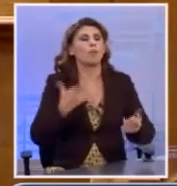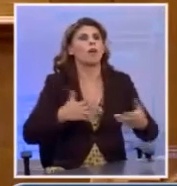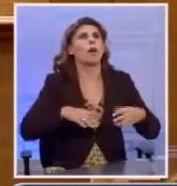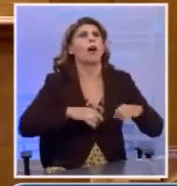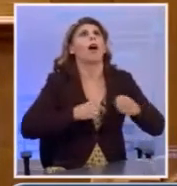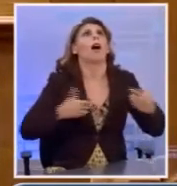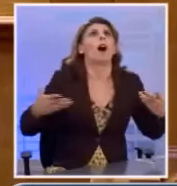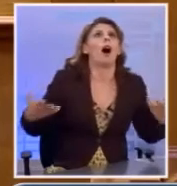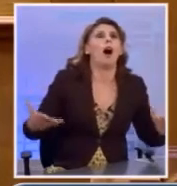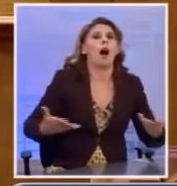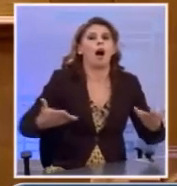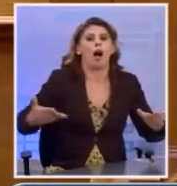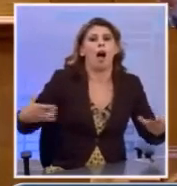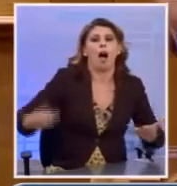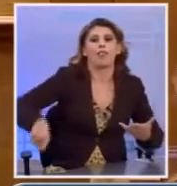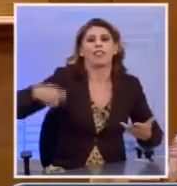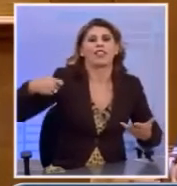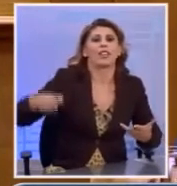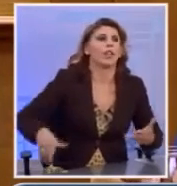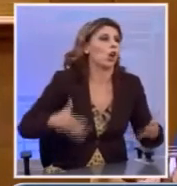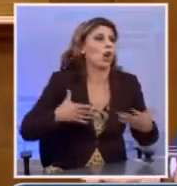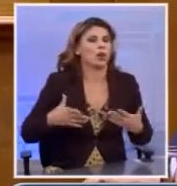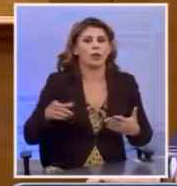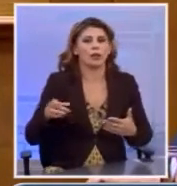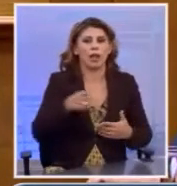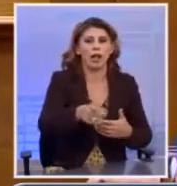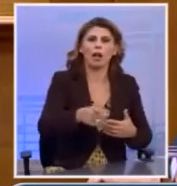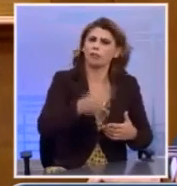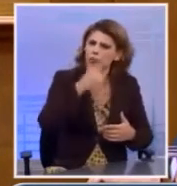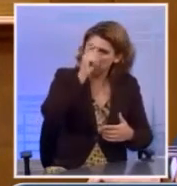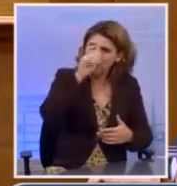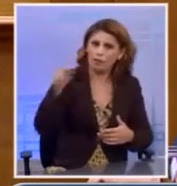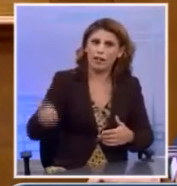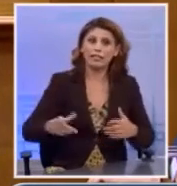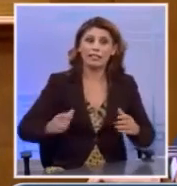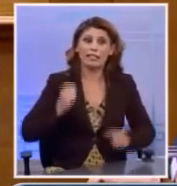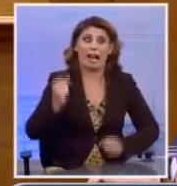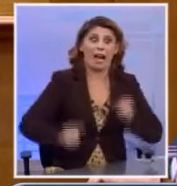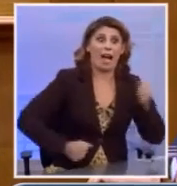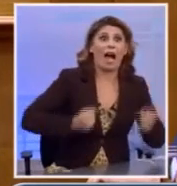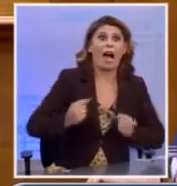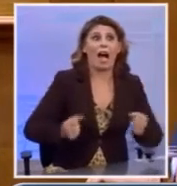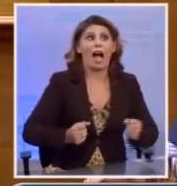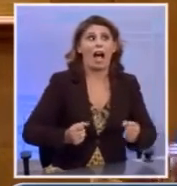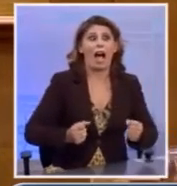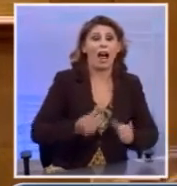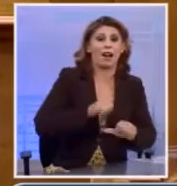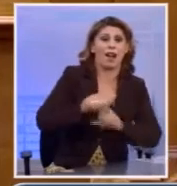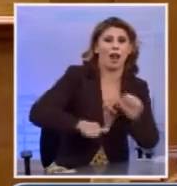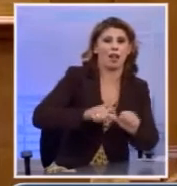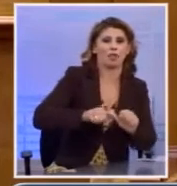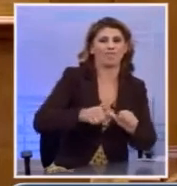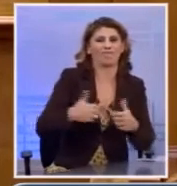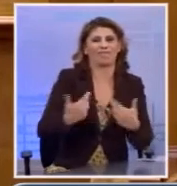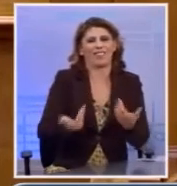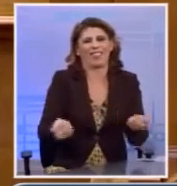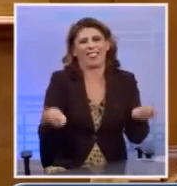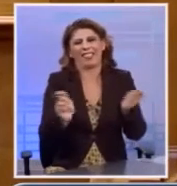της διαπλοκής. Αυτοί να παραδέχονται και εσείς να προσπαθείτε να τους μαζέψετε. Και έρχεται βέβαια μαζί με εσάς